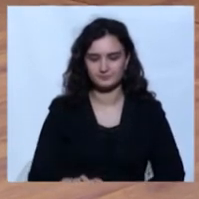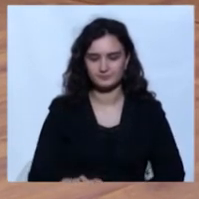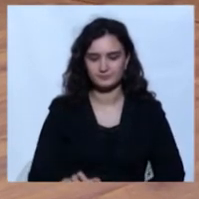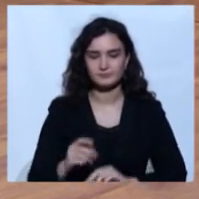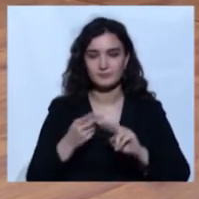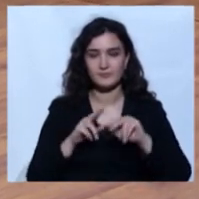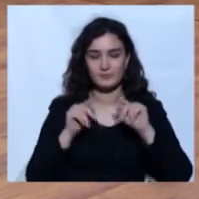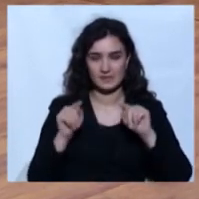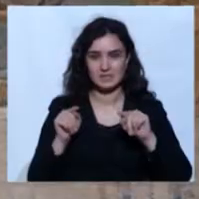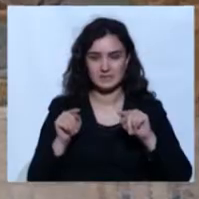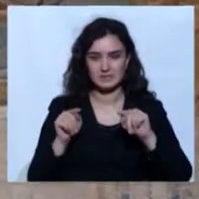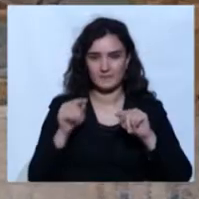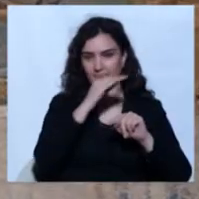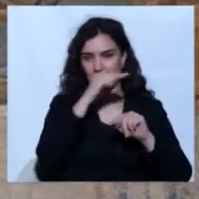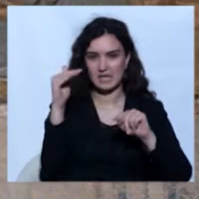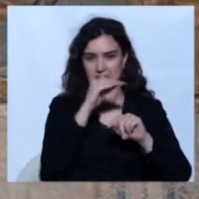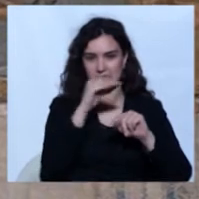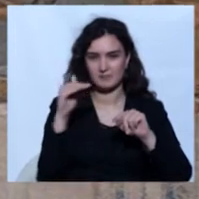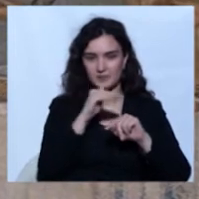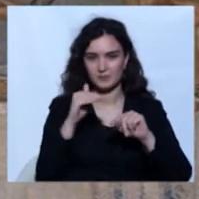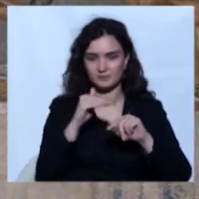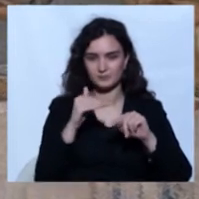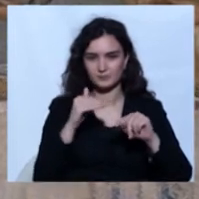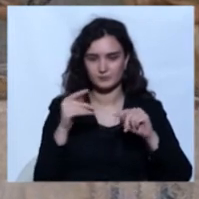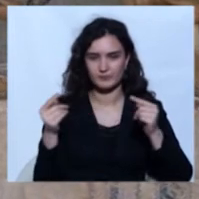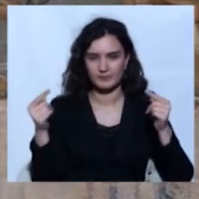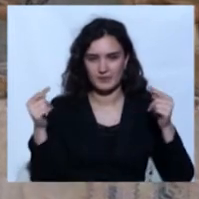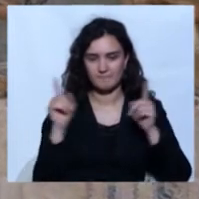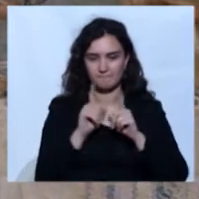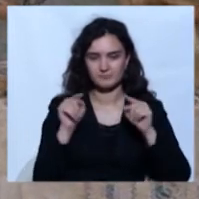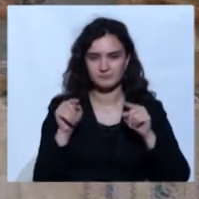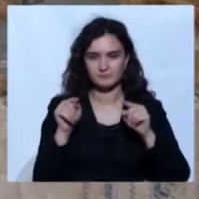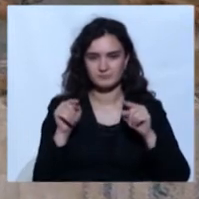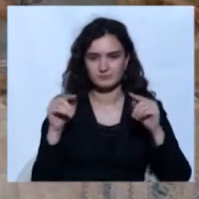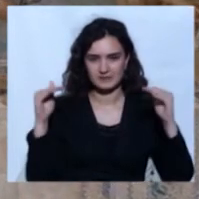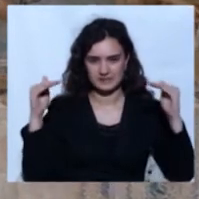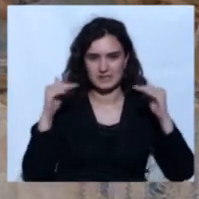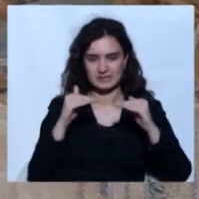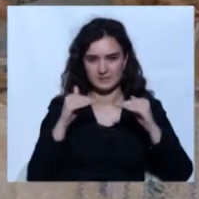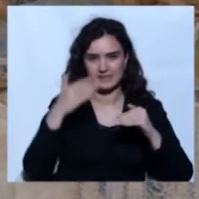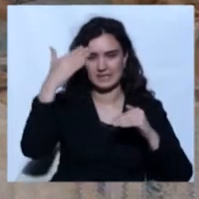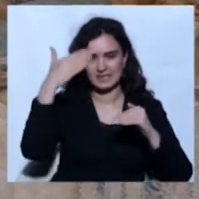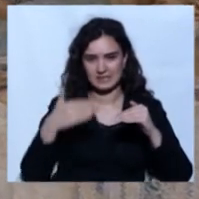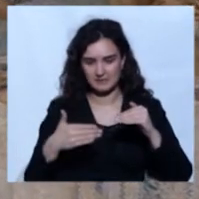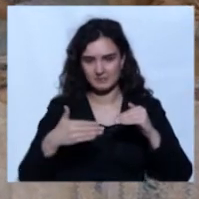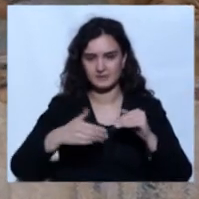ეს ხაზები, ურთიერთ პარალელური, ასე ვთქვათ, ელემენტები,